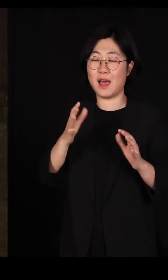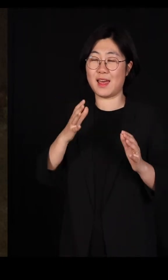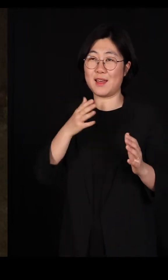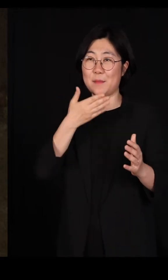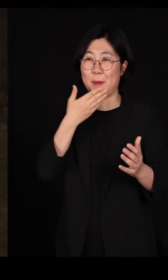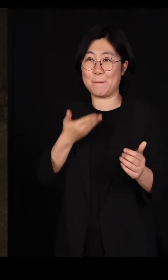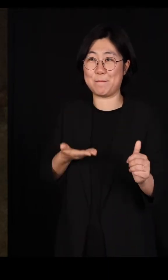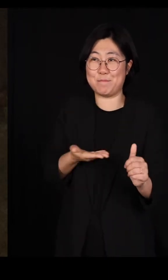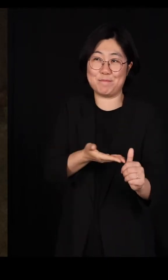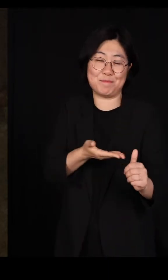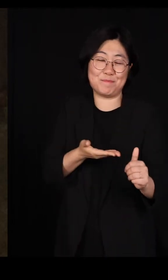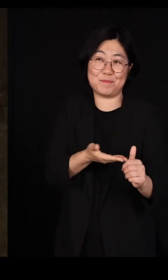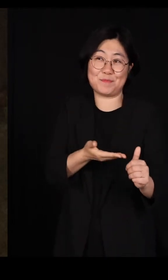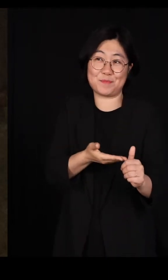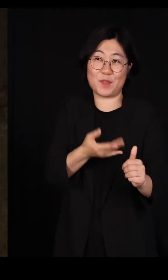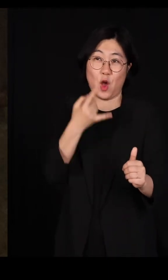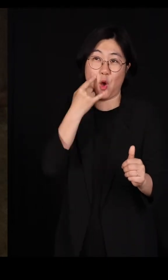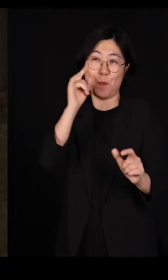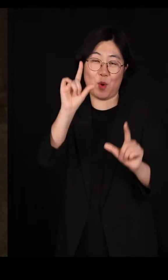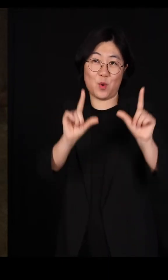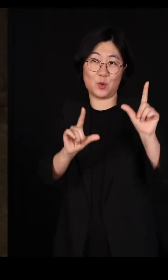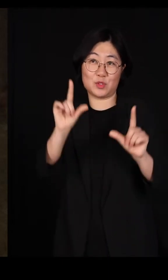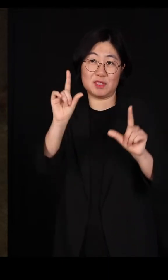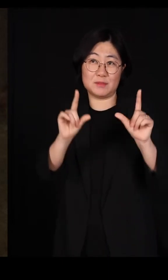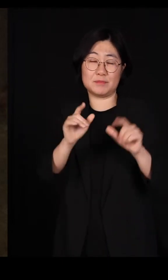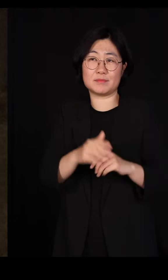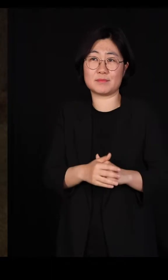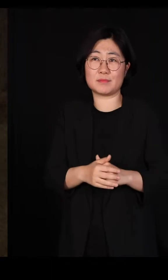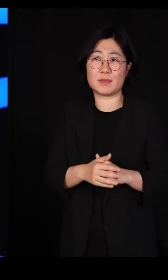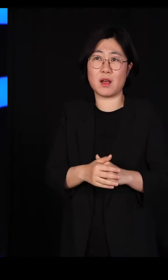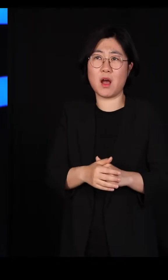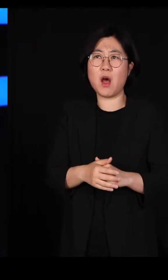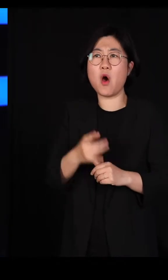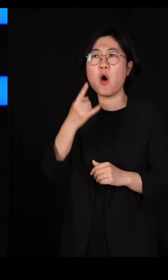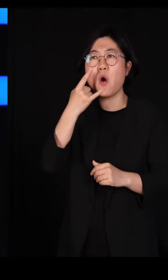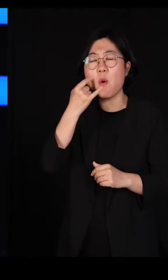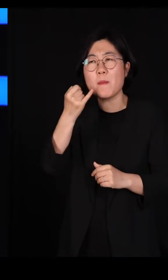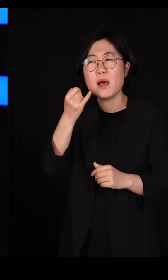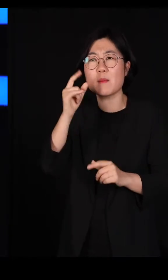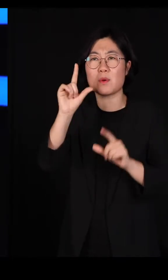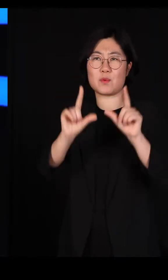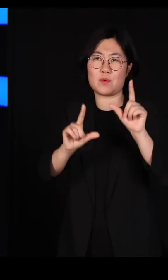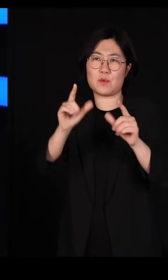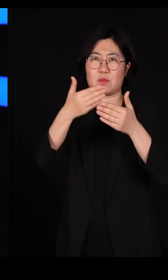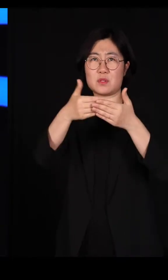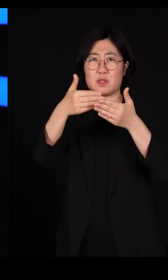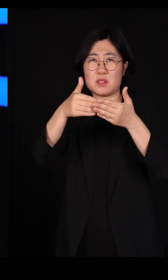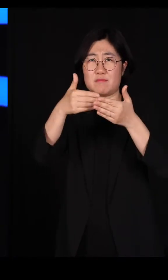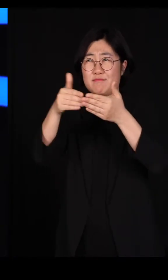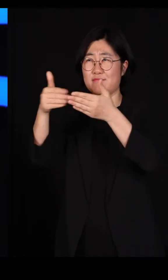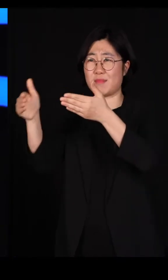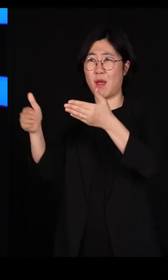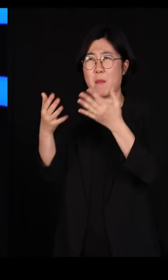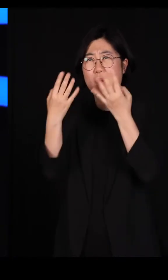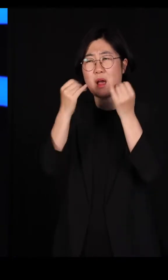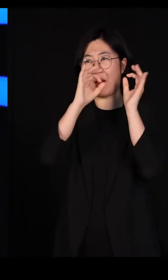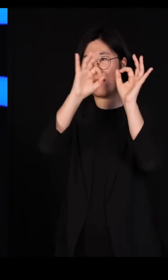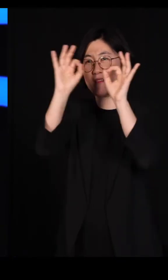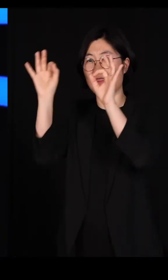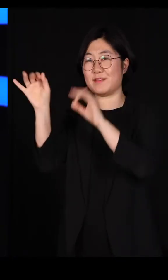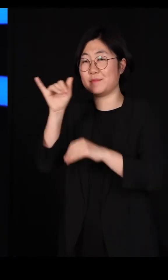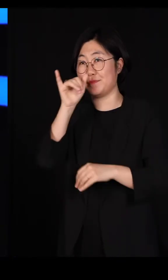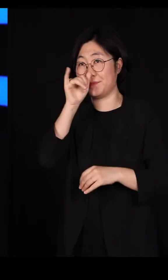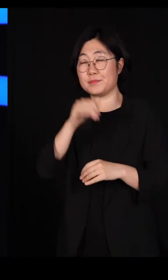밥을 떠먹이는 어머니의 모습에 이르기까지, 우리가 굉장히 많은 엄마의 모습을 그림 속에서 찾을 수가